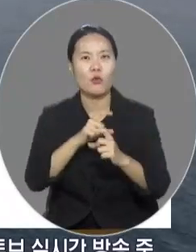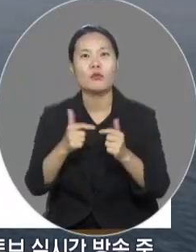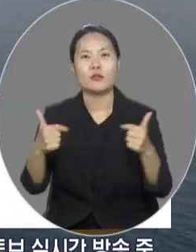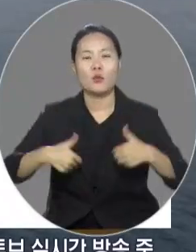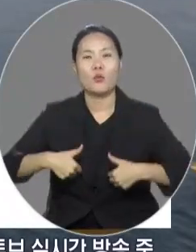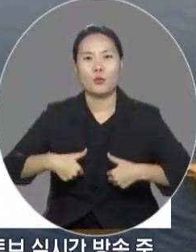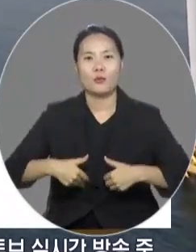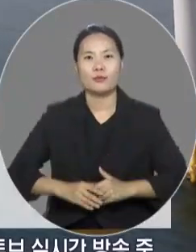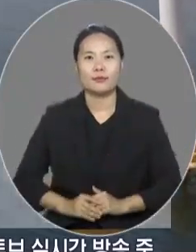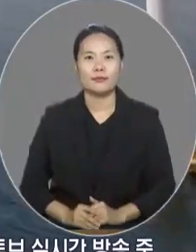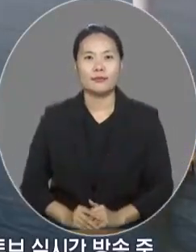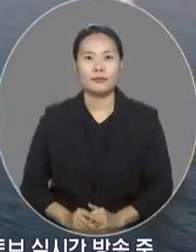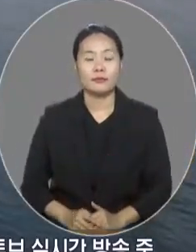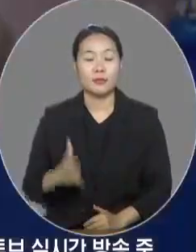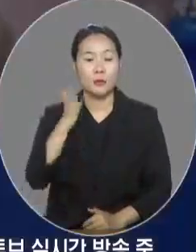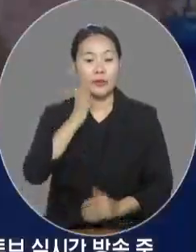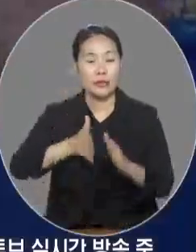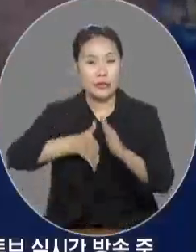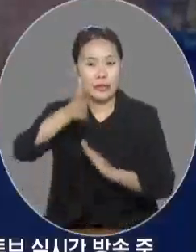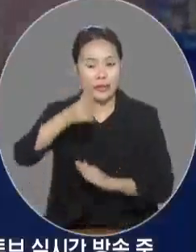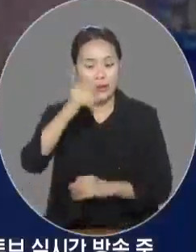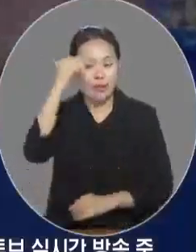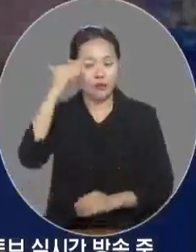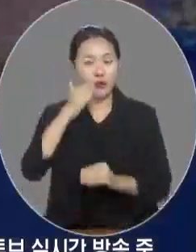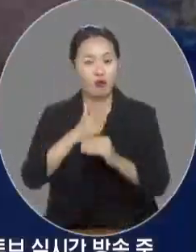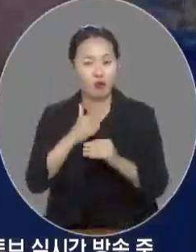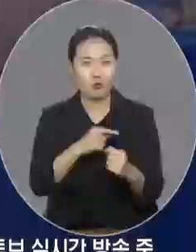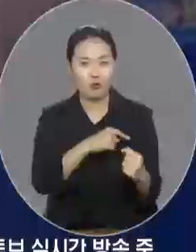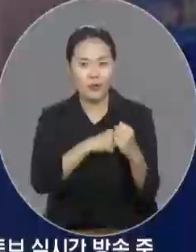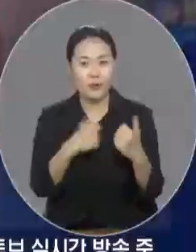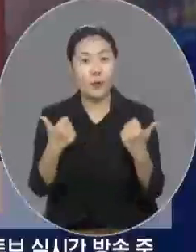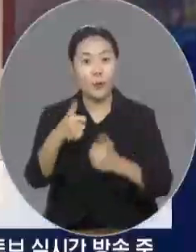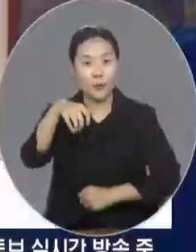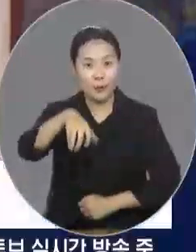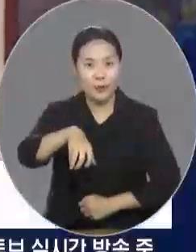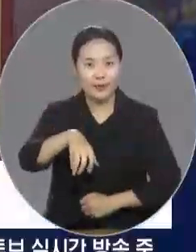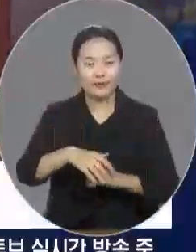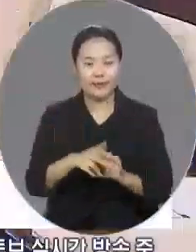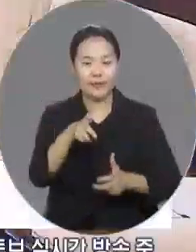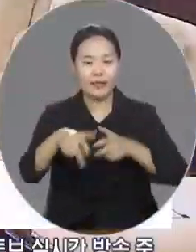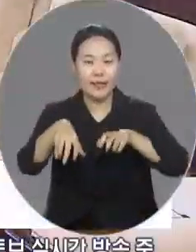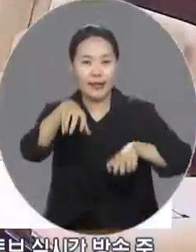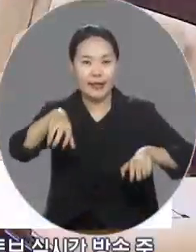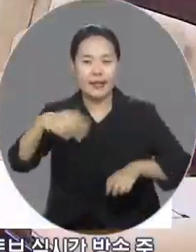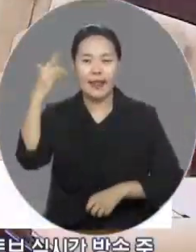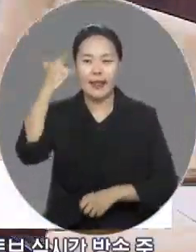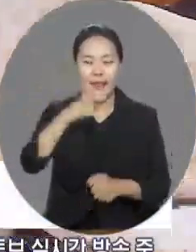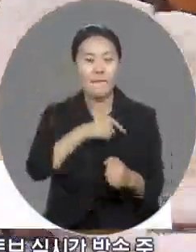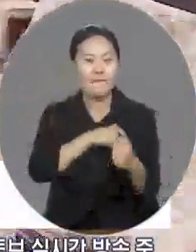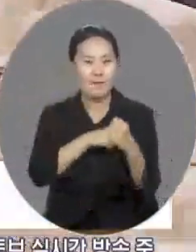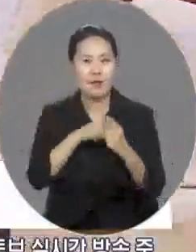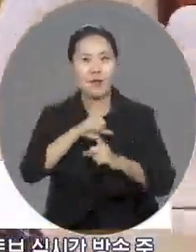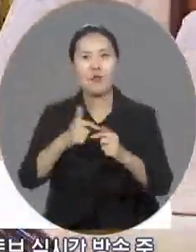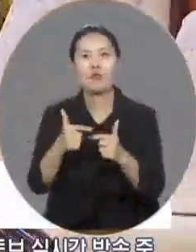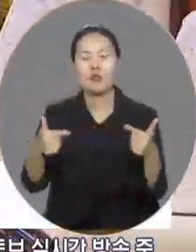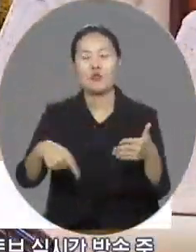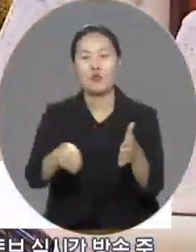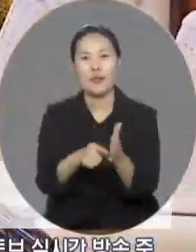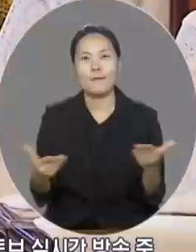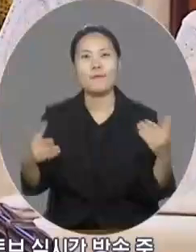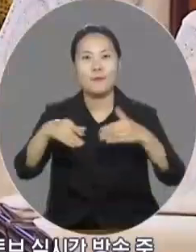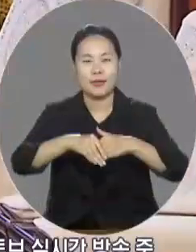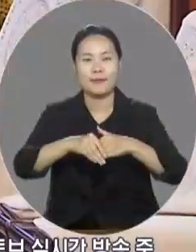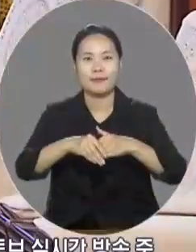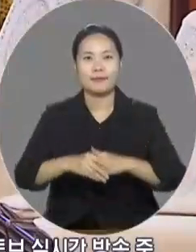확대가 시급한 상황. 울산시와 한국중부발전 컨소시엄이 산업단지 태양광 보급 확대를 위해 손을